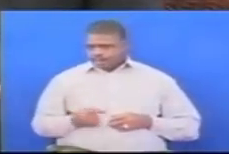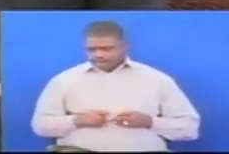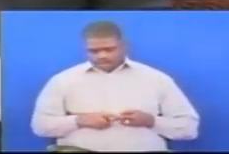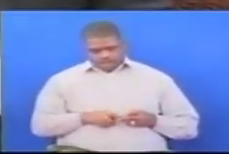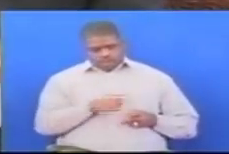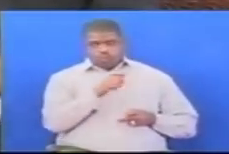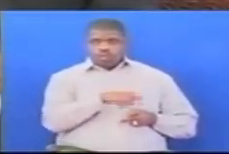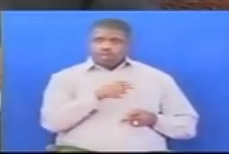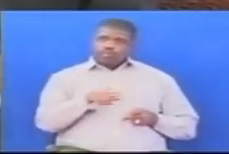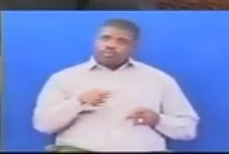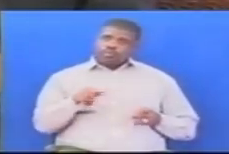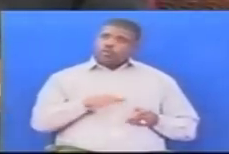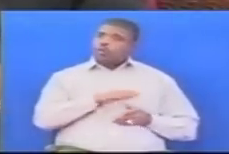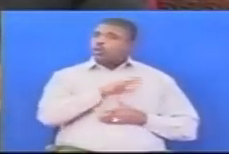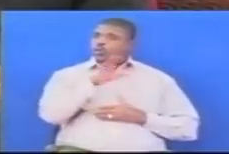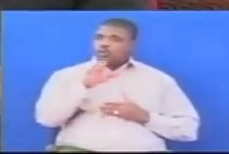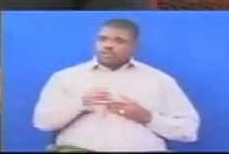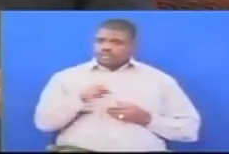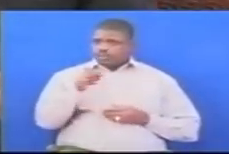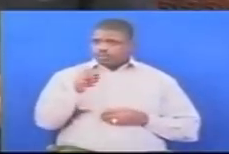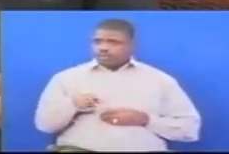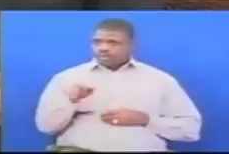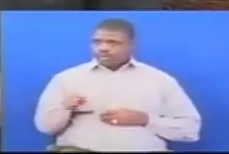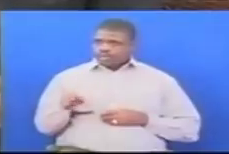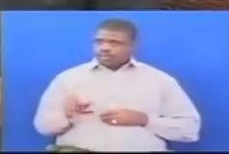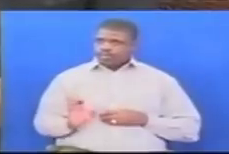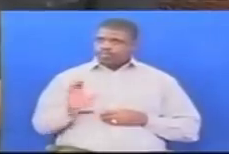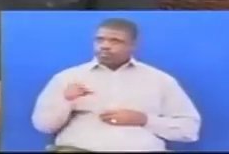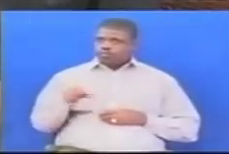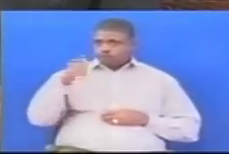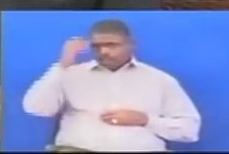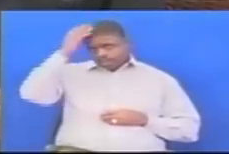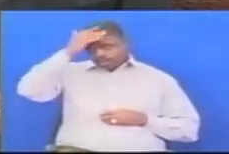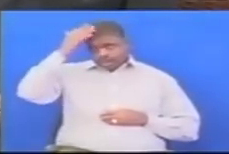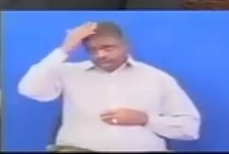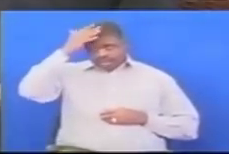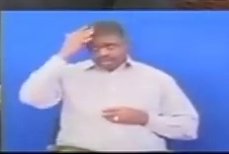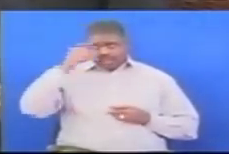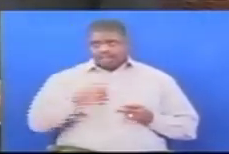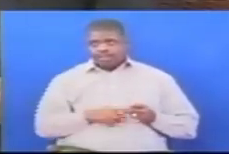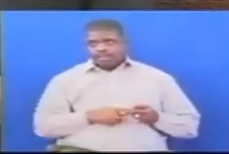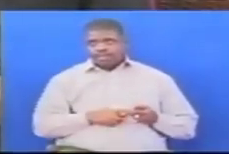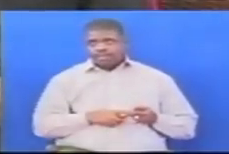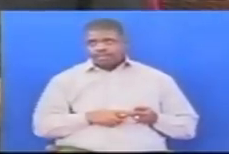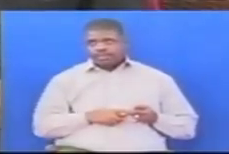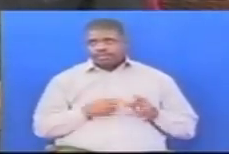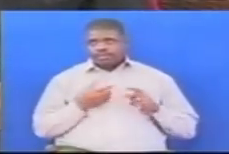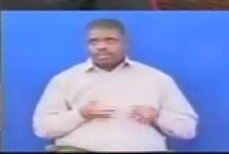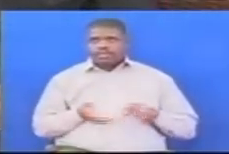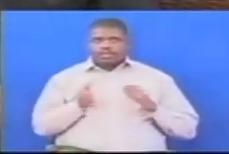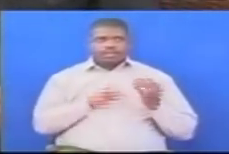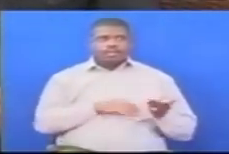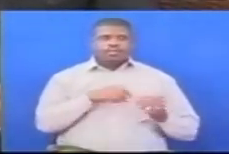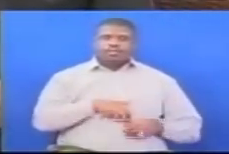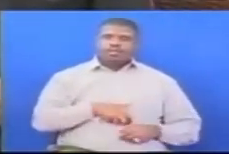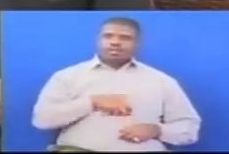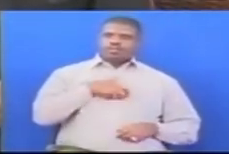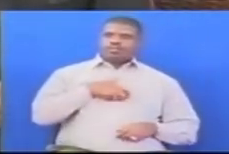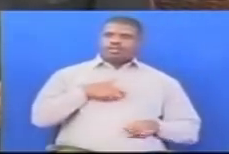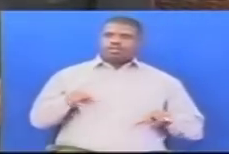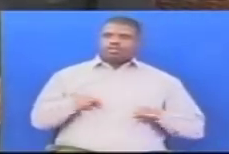Watanzania wote na wananchi wa mkoa wa Kilimanjaro kwa kifo hiki cha ghafla cha ndugu